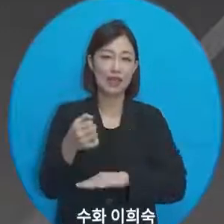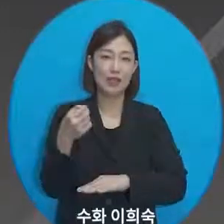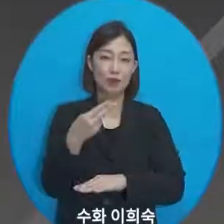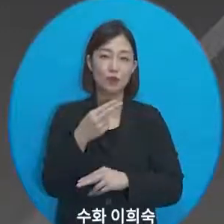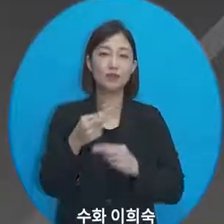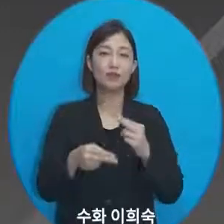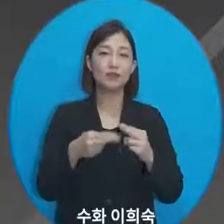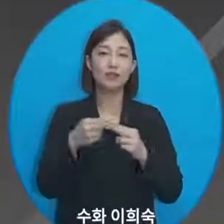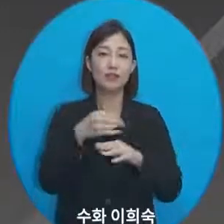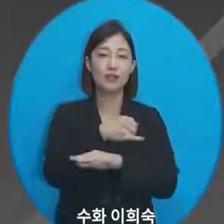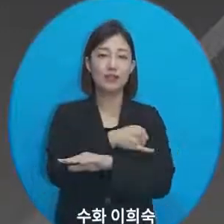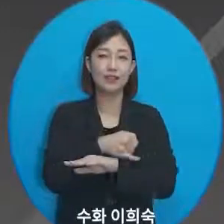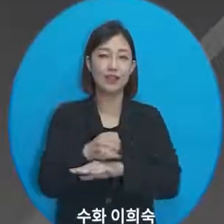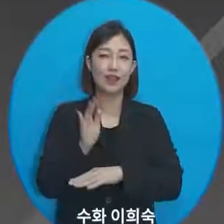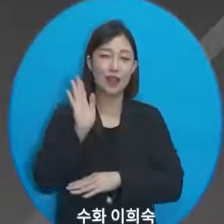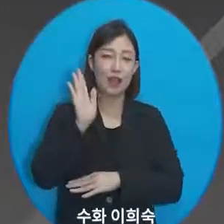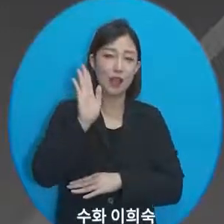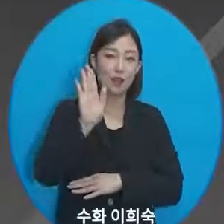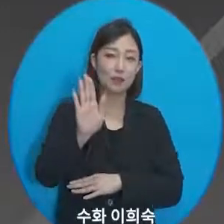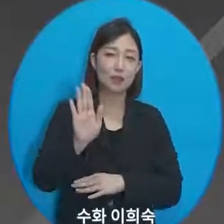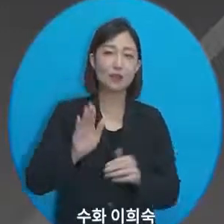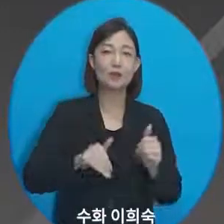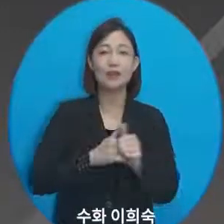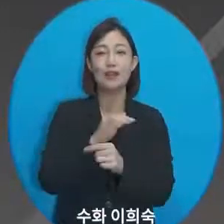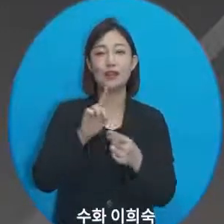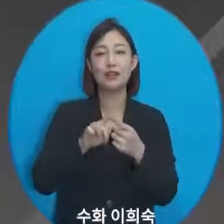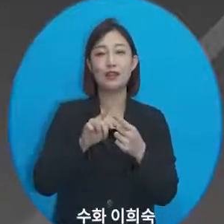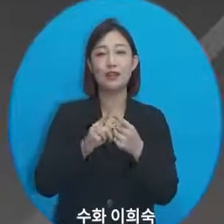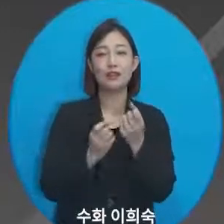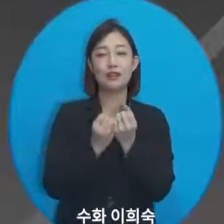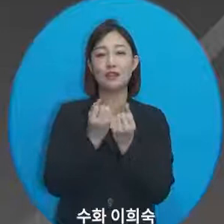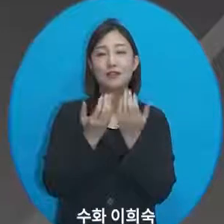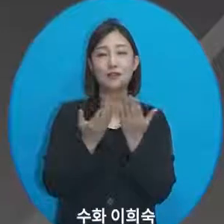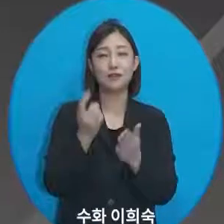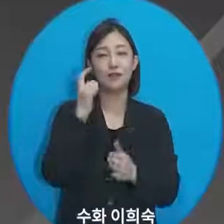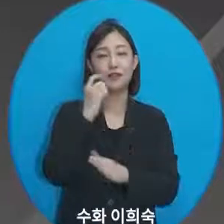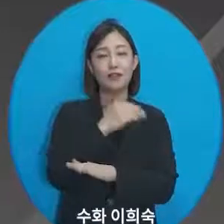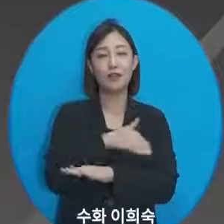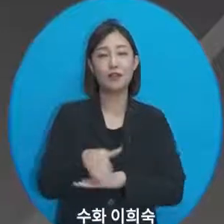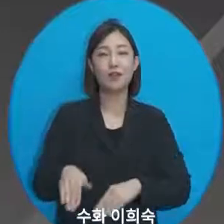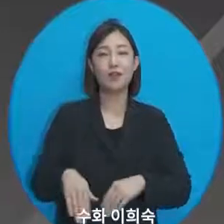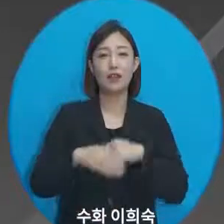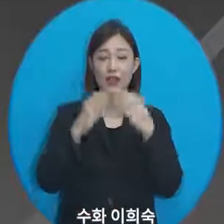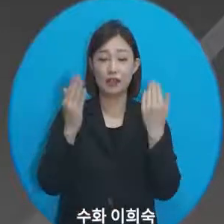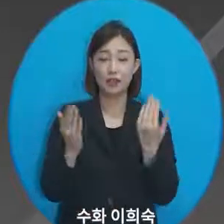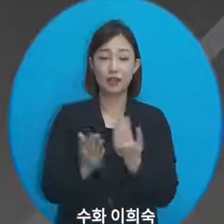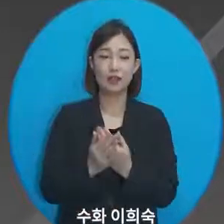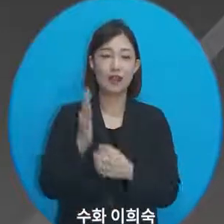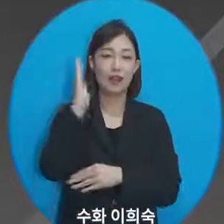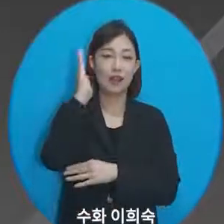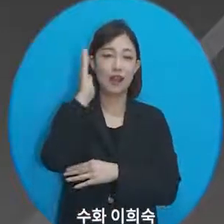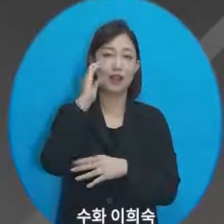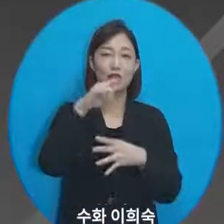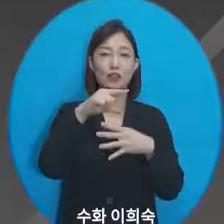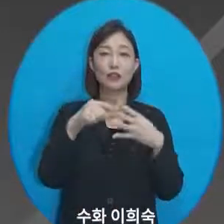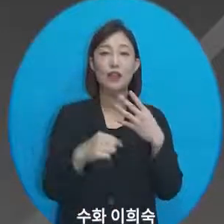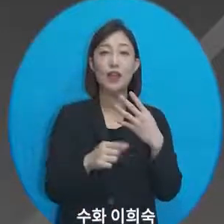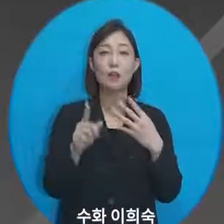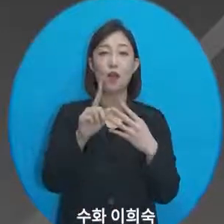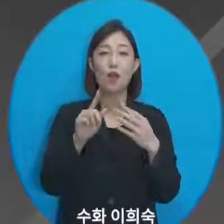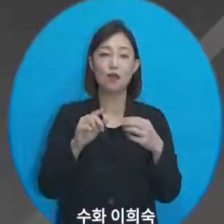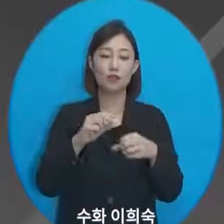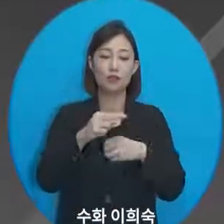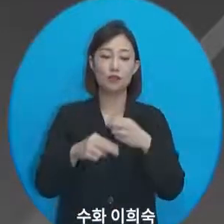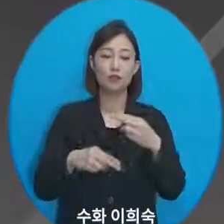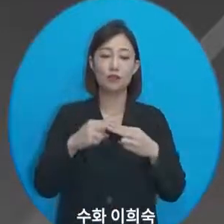할 방향에 대해서 짧게 말씀드리도록 하겠습니다. 전체 내용 구성은 먼저 유니버셜 디자인이 무엇을